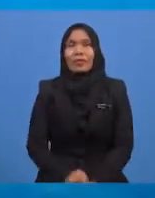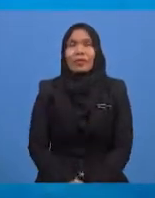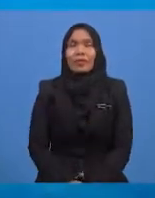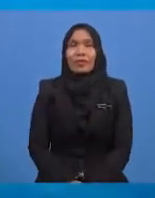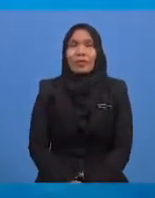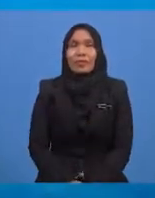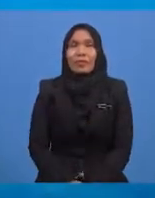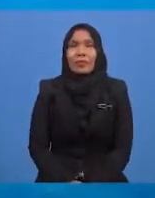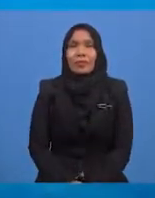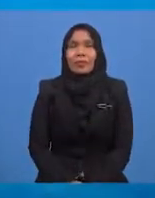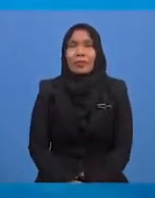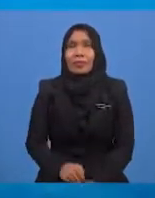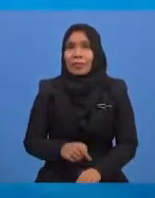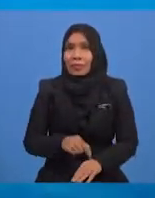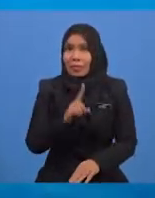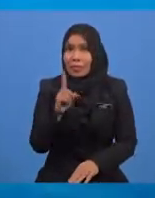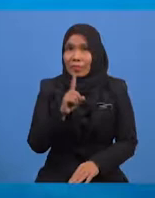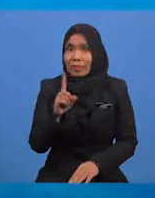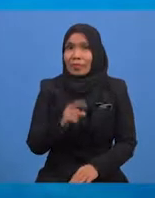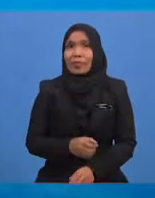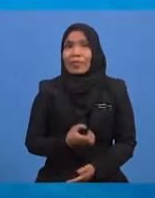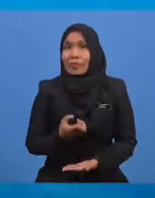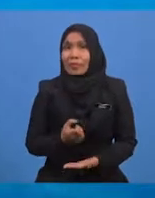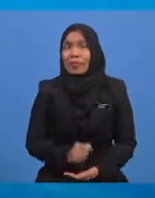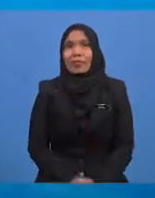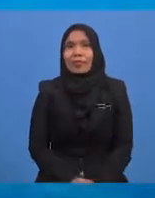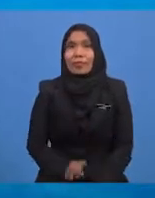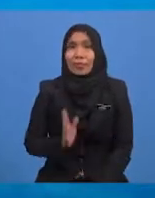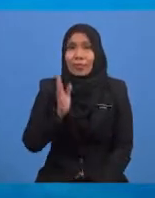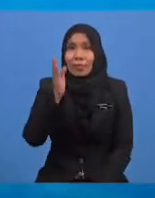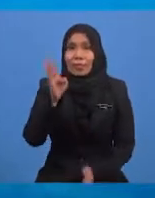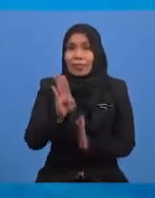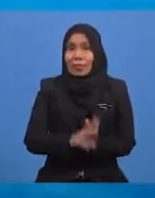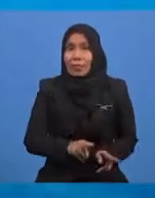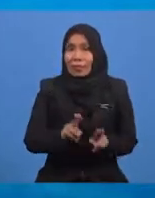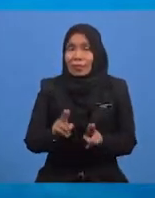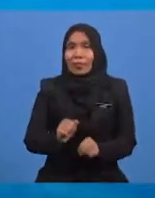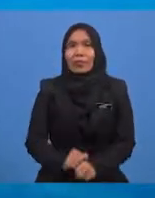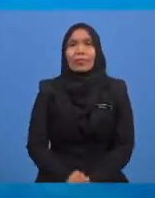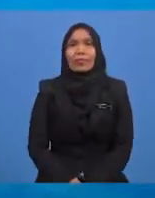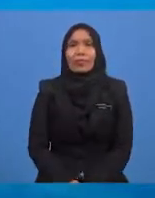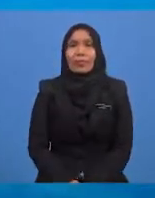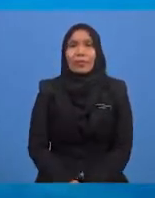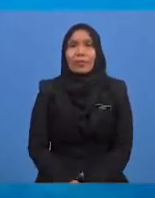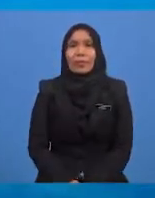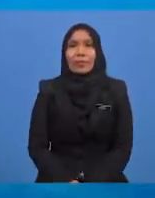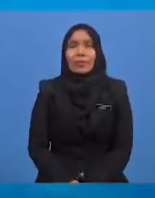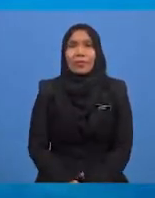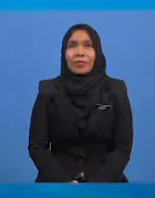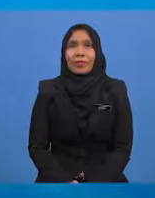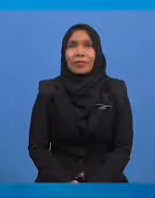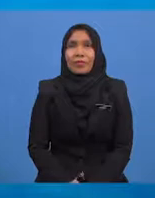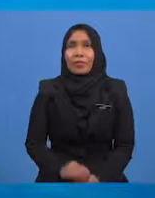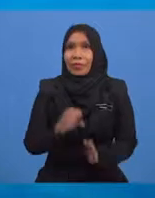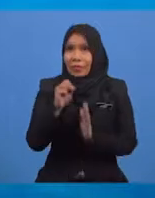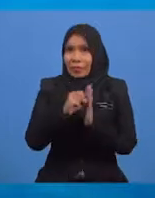syarikat akan mengalami perubahan drastik sama ada untung atau rugi. Oleh itu, sesebuah